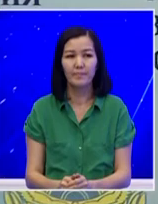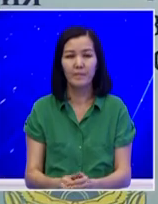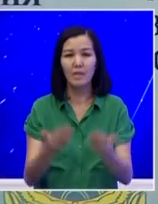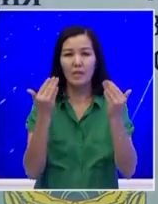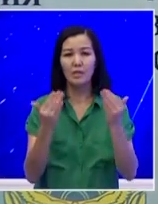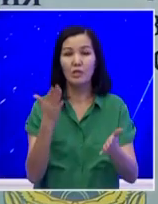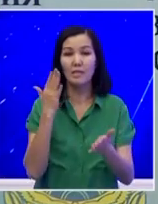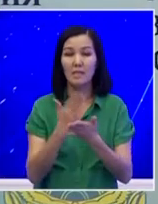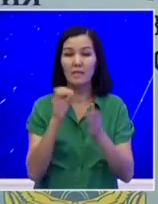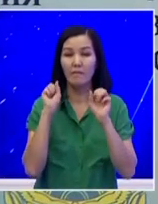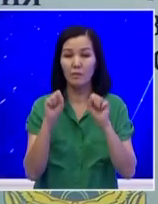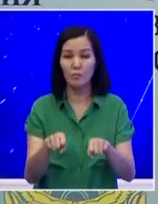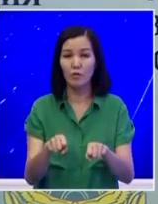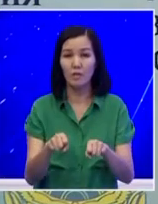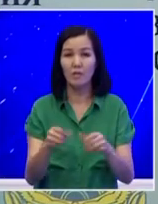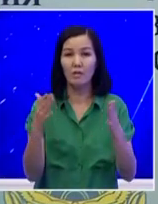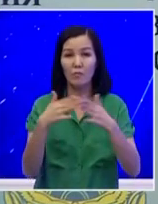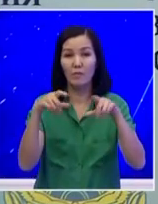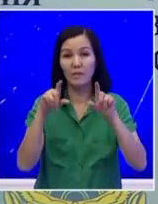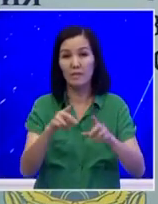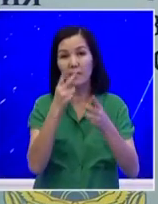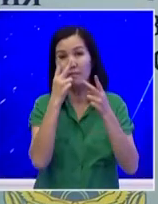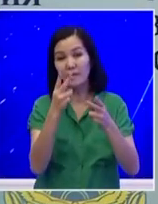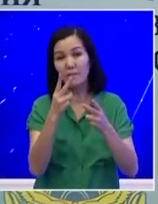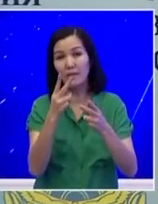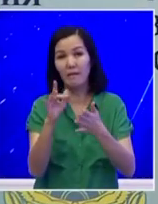Сейчас есть такая возможность в домашних условиях